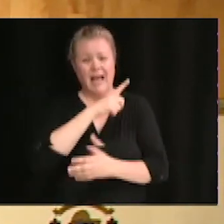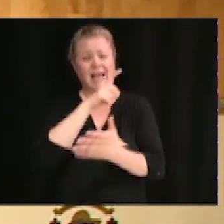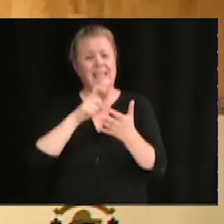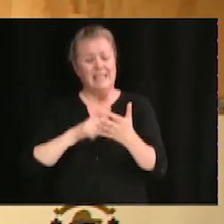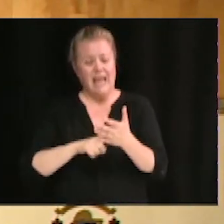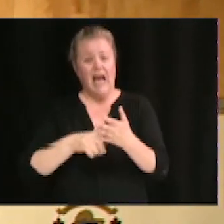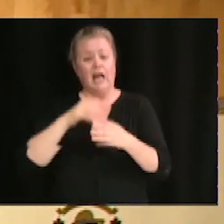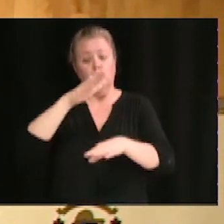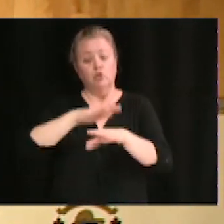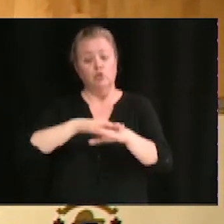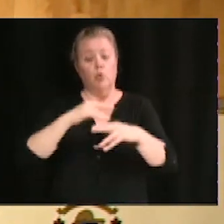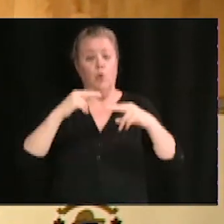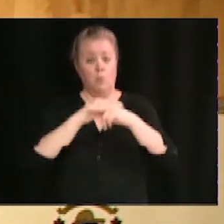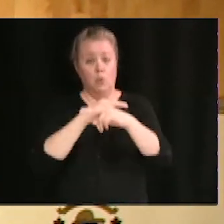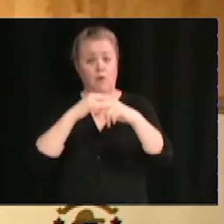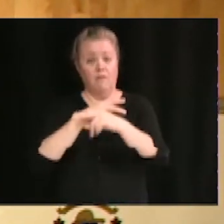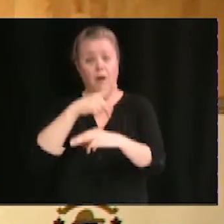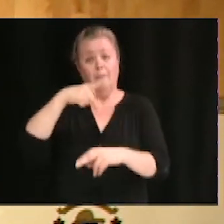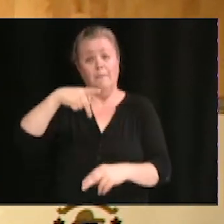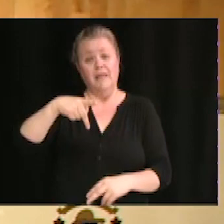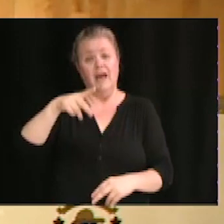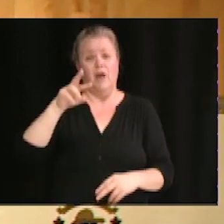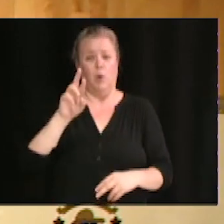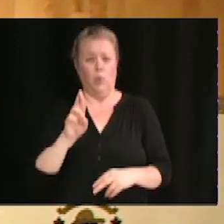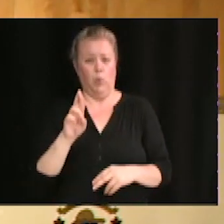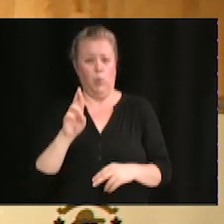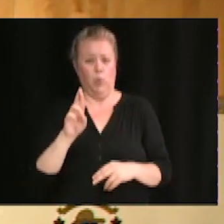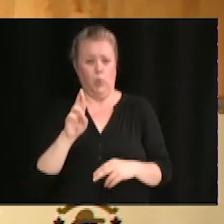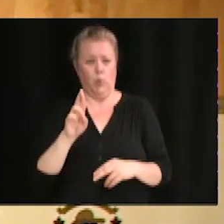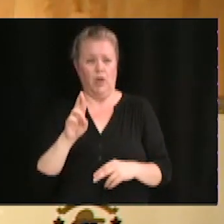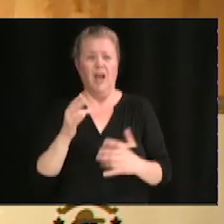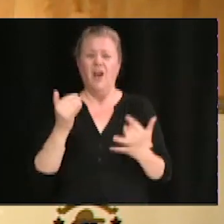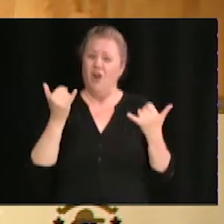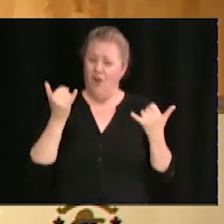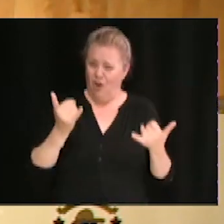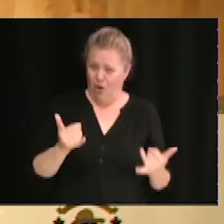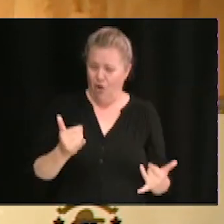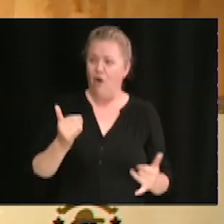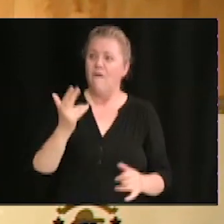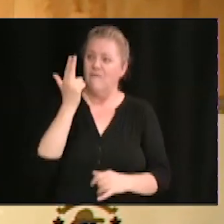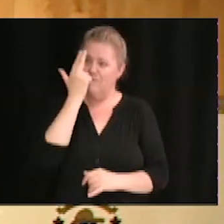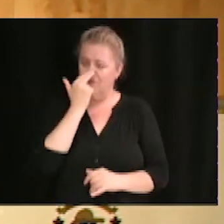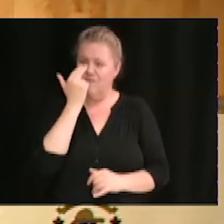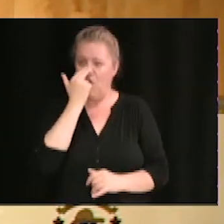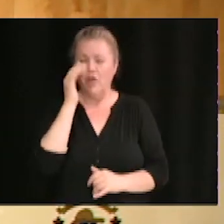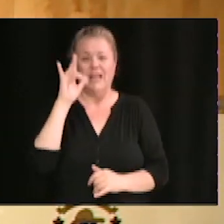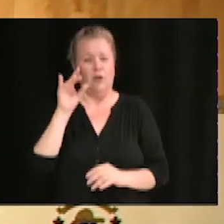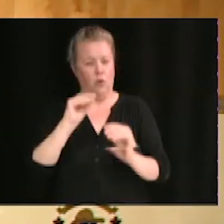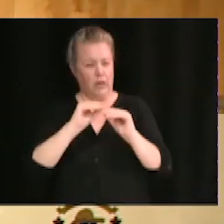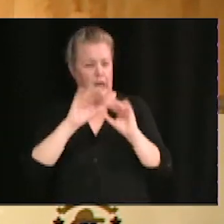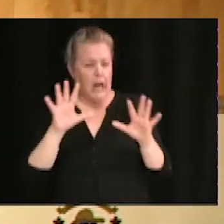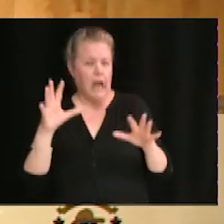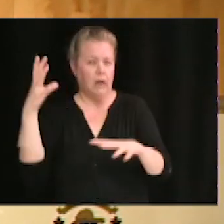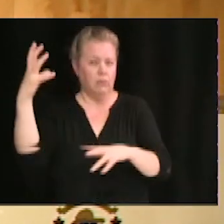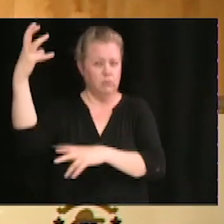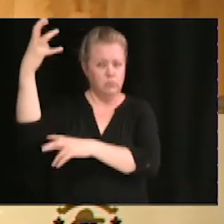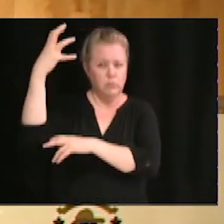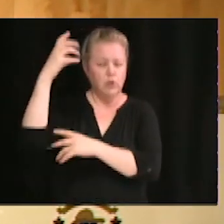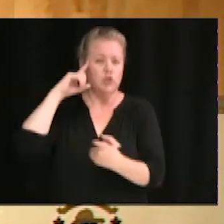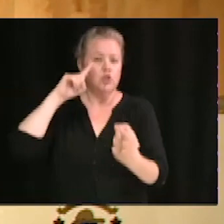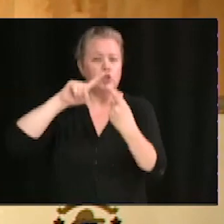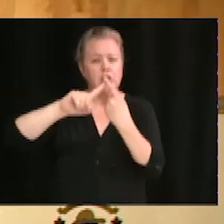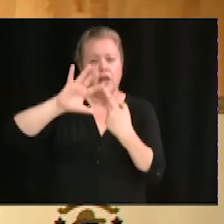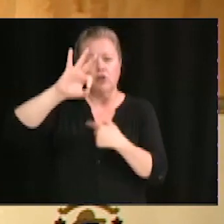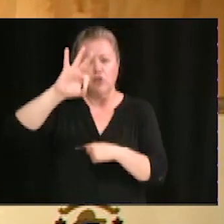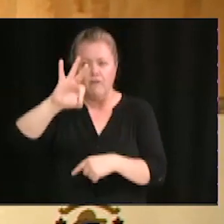-Roux, le boulevard industriel, là, c'est pas pire, il fait clair tard, tu sais, jusqu'à 9h, 9h30. Mais quand ça arrive l